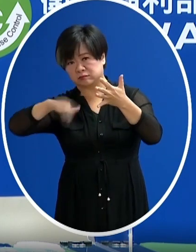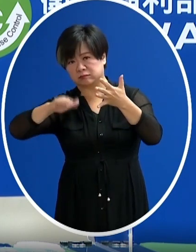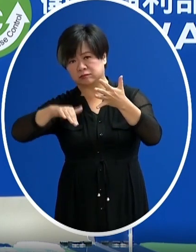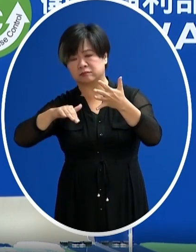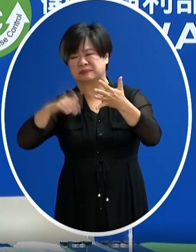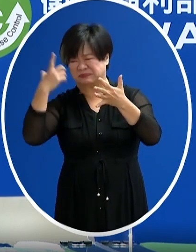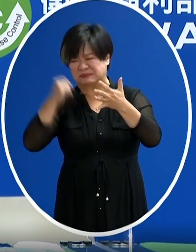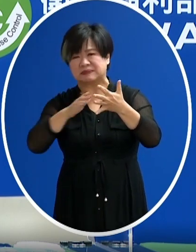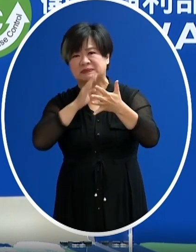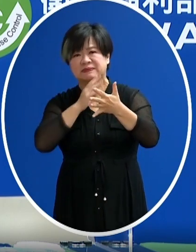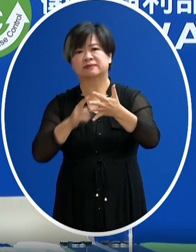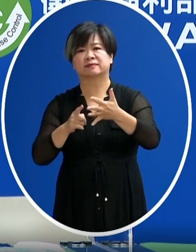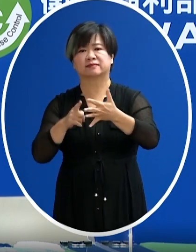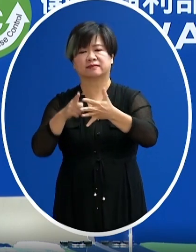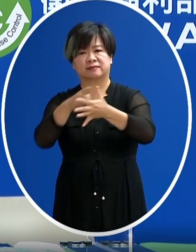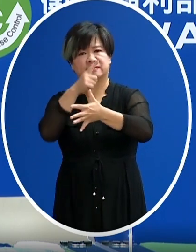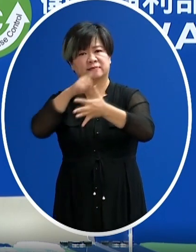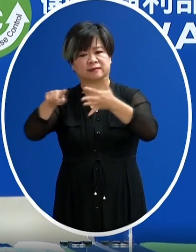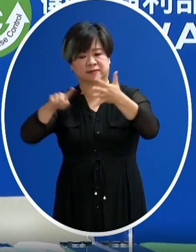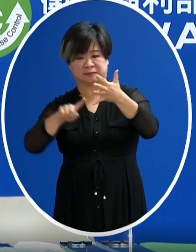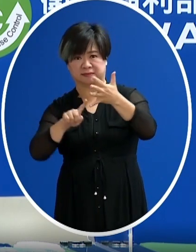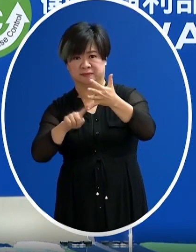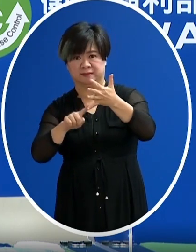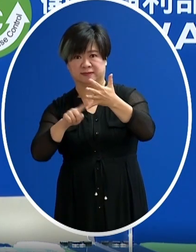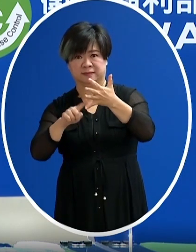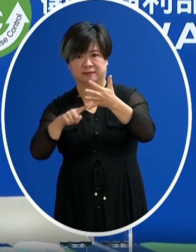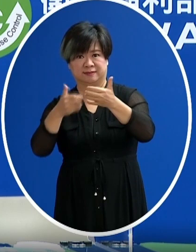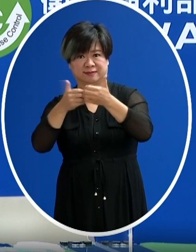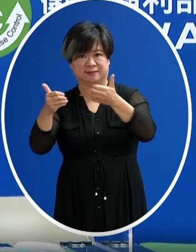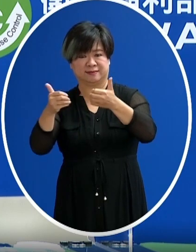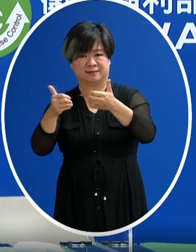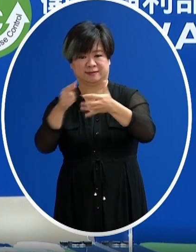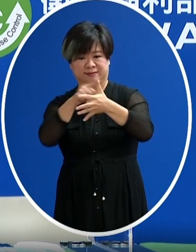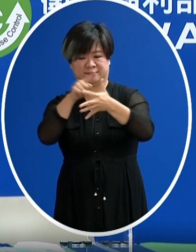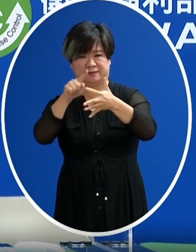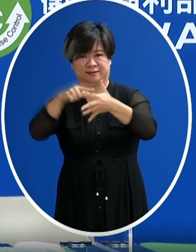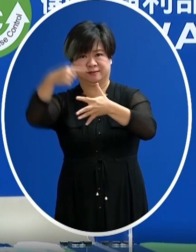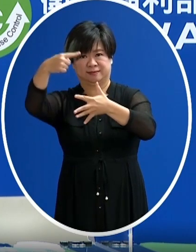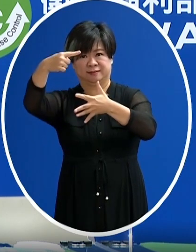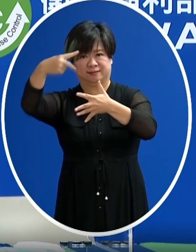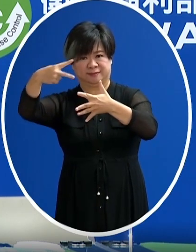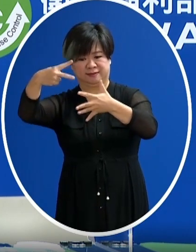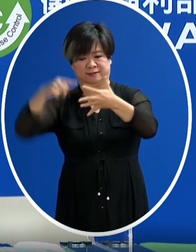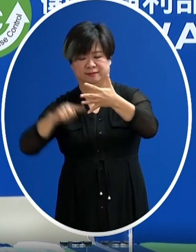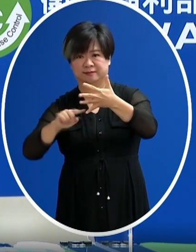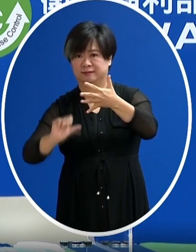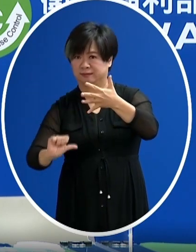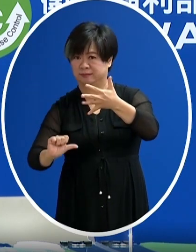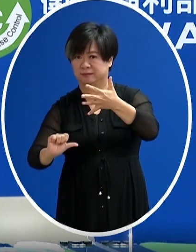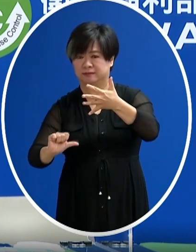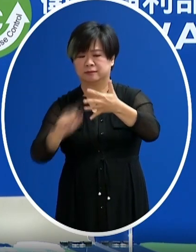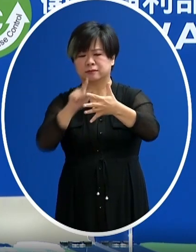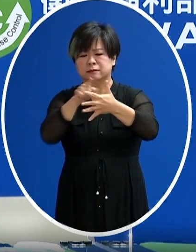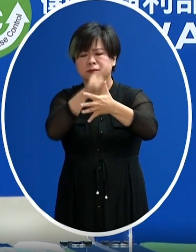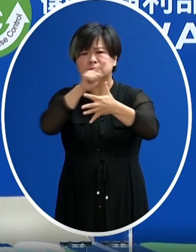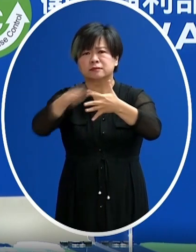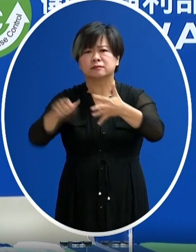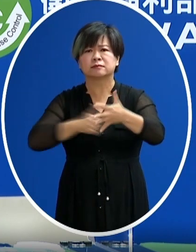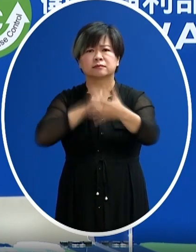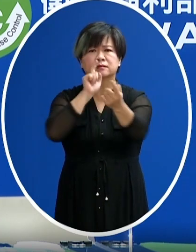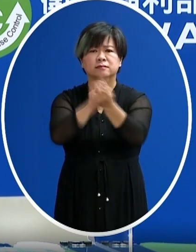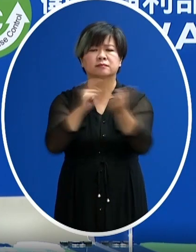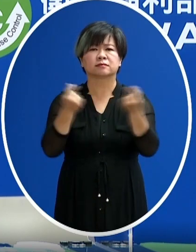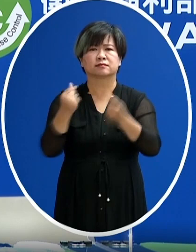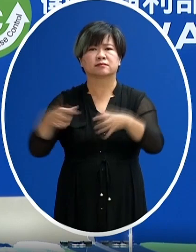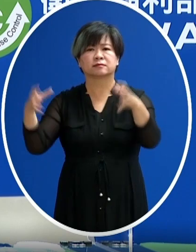在第一类、第二类跟第五类。那第一类跟第二类的原警都是实际执行，包括像